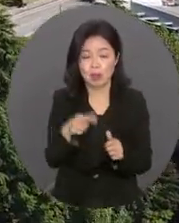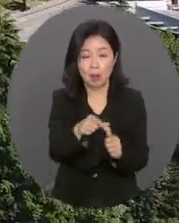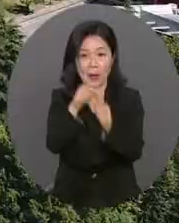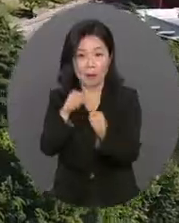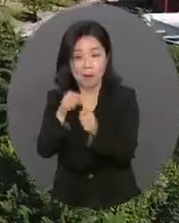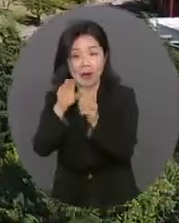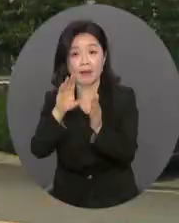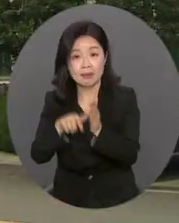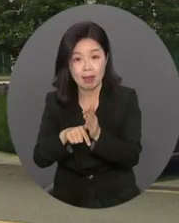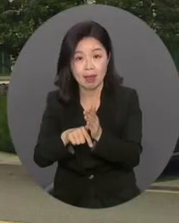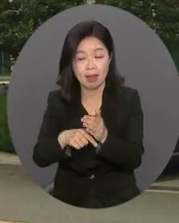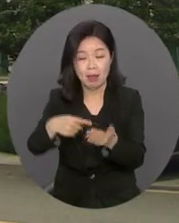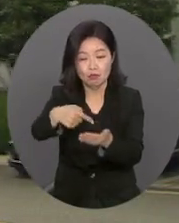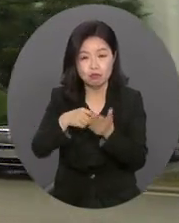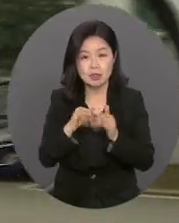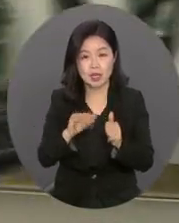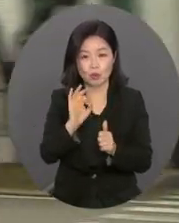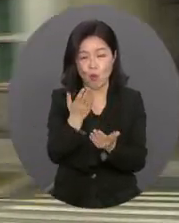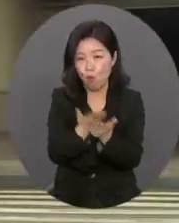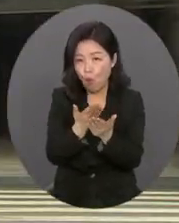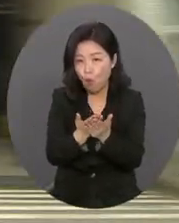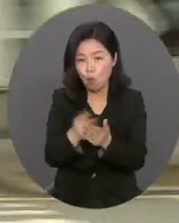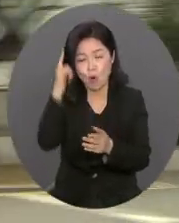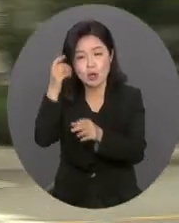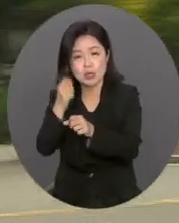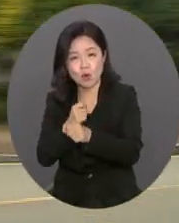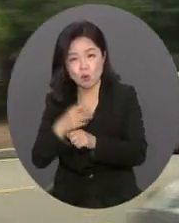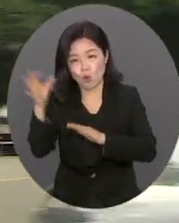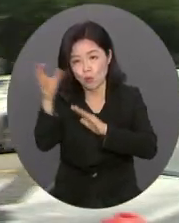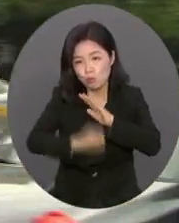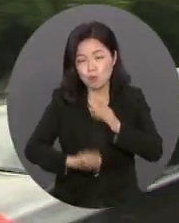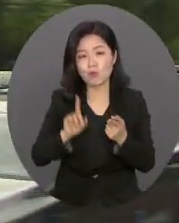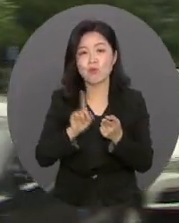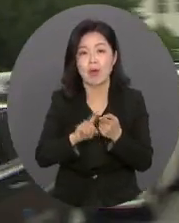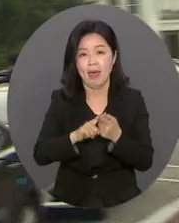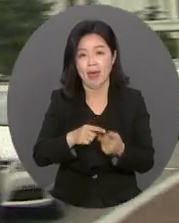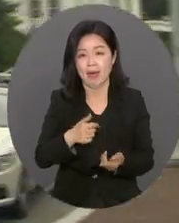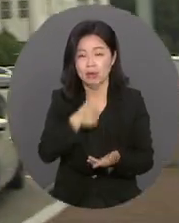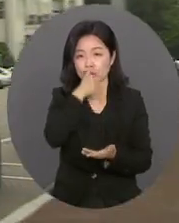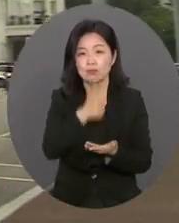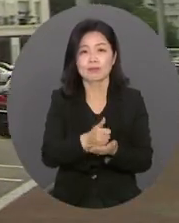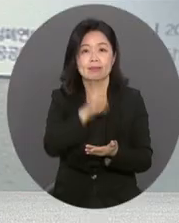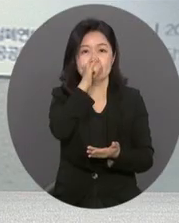과정에서 지원자에게 금품을 요구하고 연구비를 횡령한 혐의 등을 받고 있습니다.